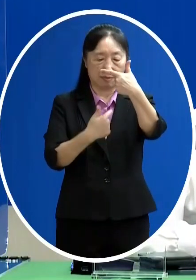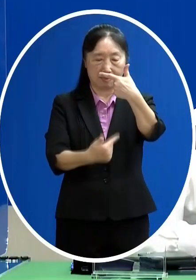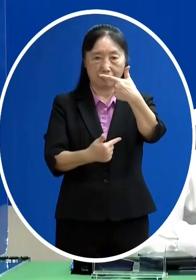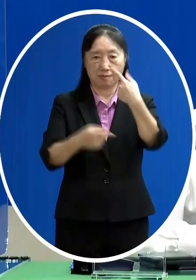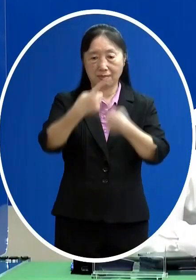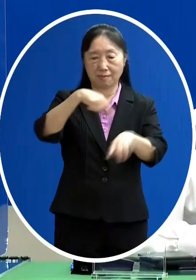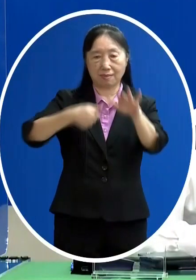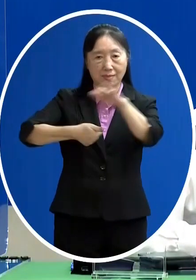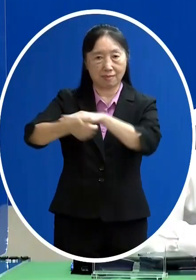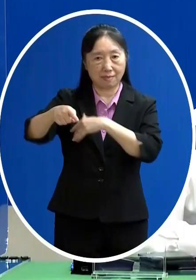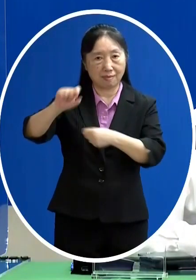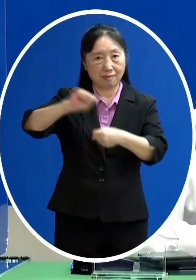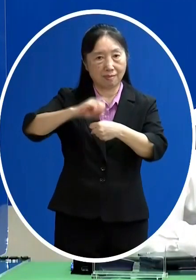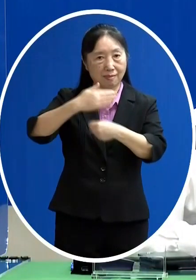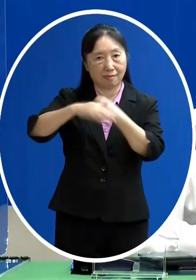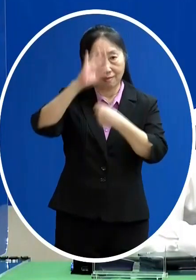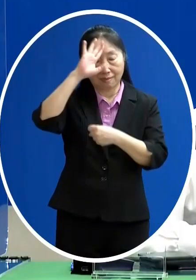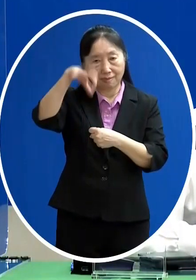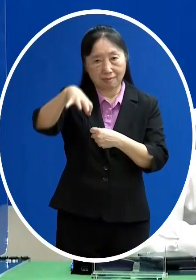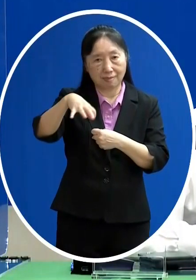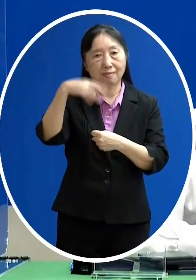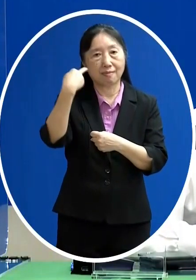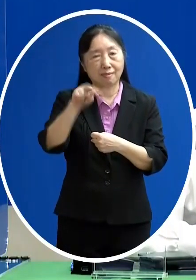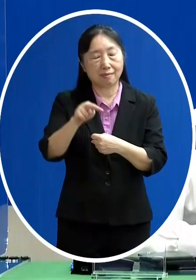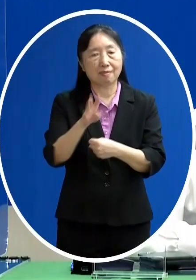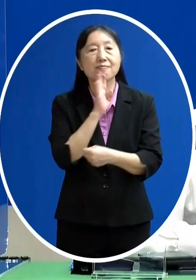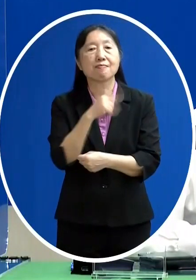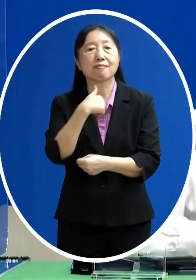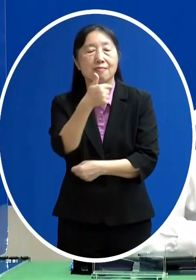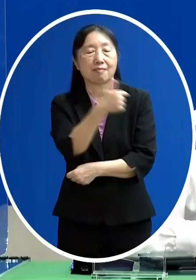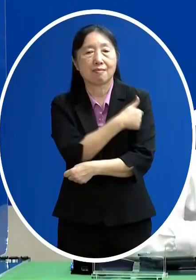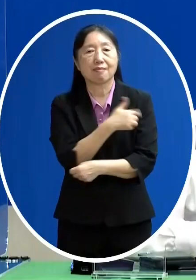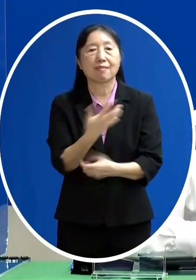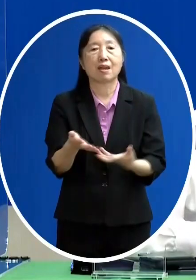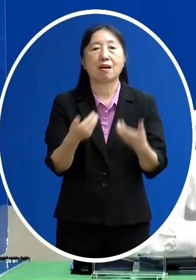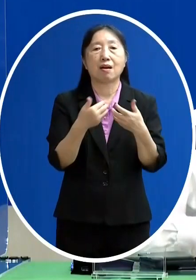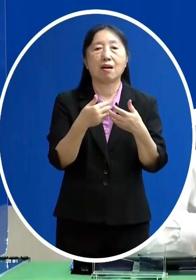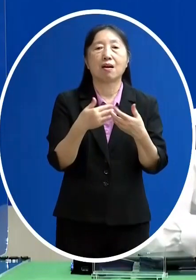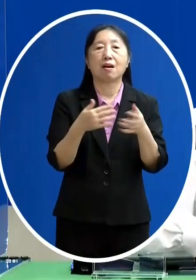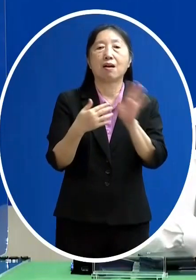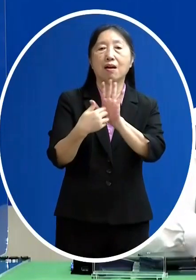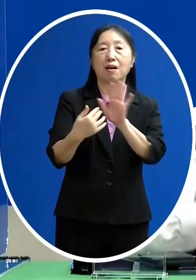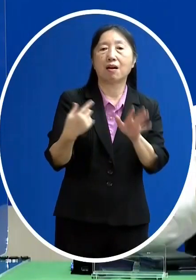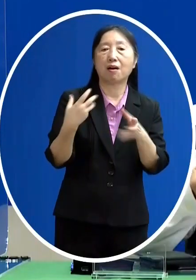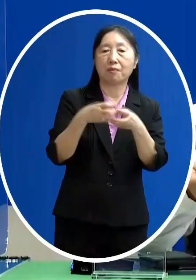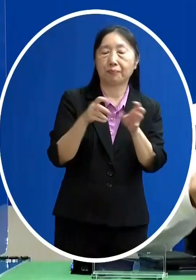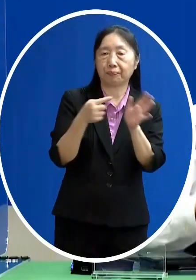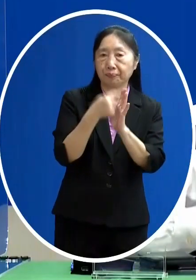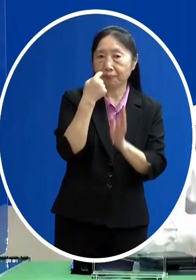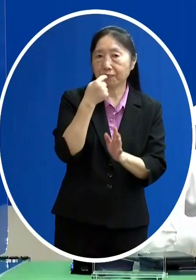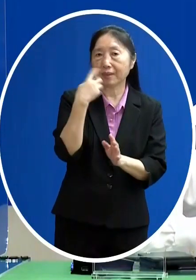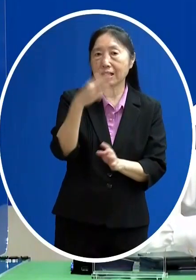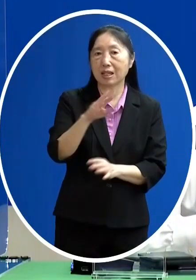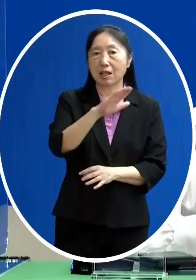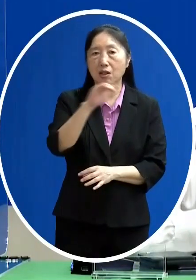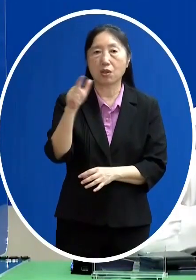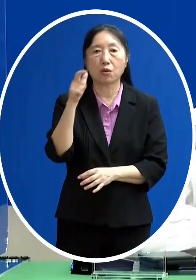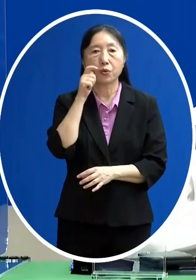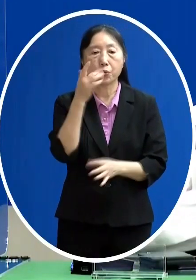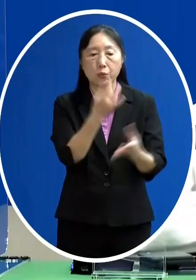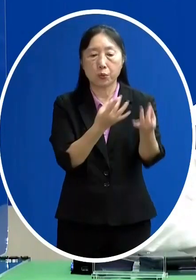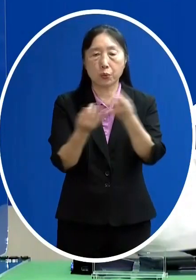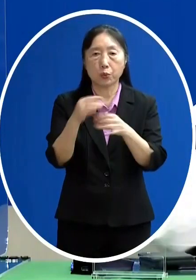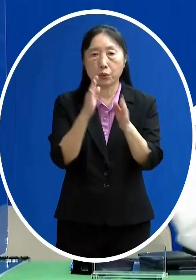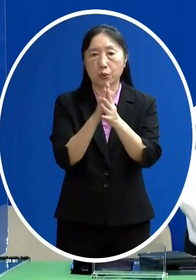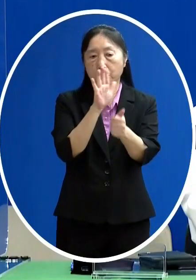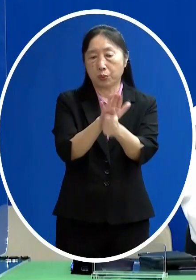的时候转入那使用了这个静脉的这个注射免疫球蛋白以及类固醇那经过治疗之后，事实上很